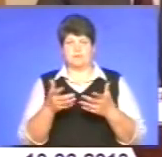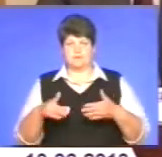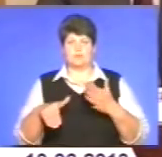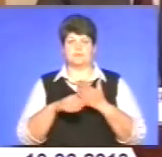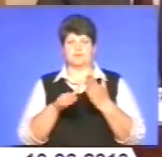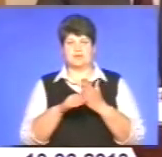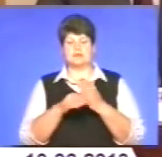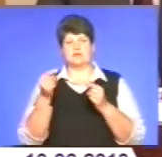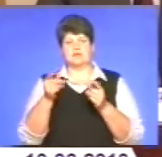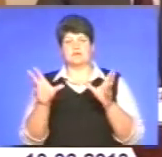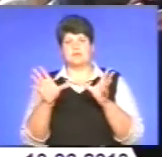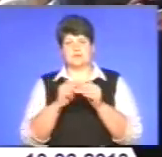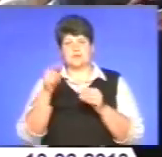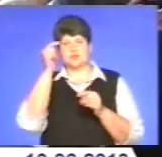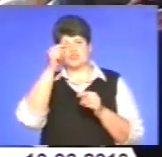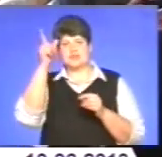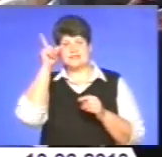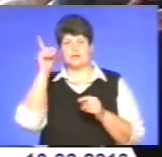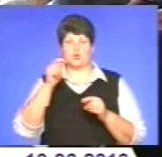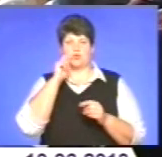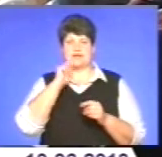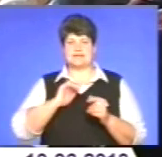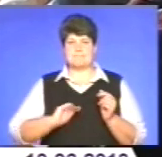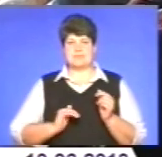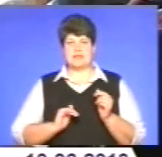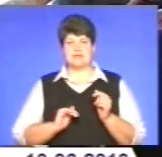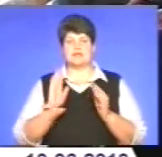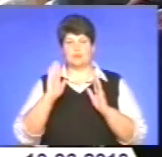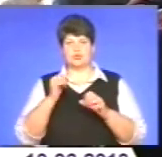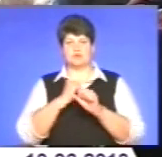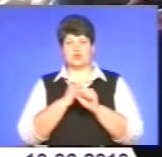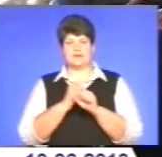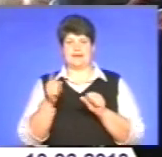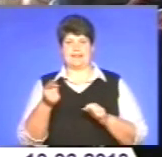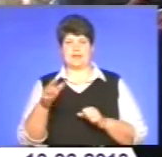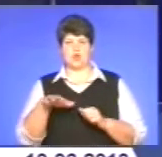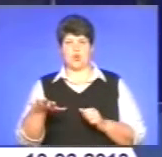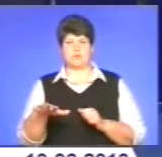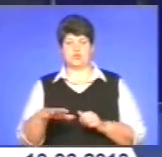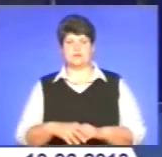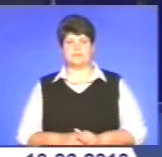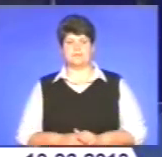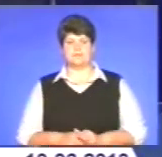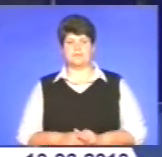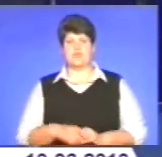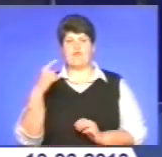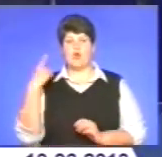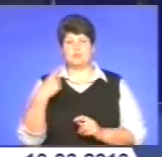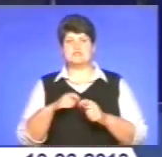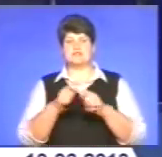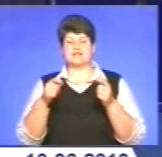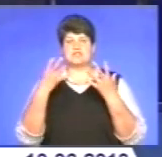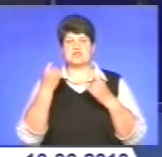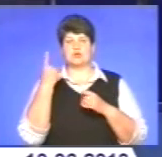українських бізнесменів, а також підтримати консультаційно підприємців, які працюватимуть на Тернопільщині. В області відкрили ще